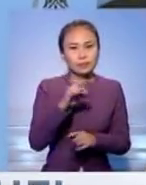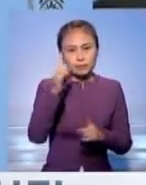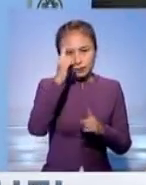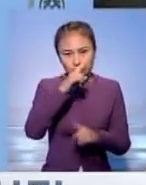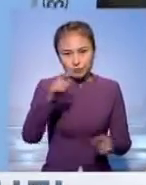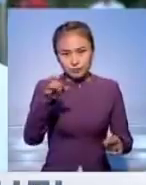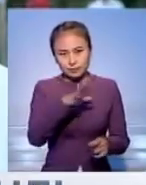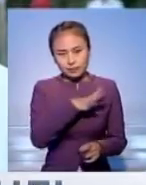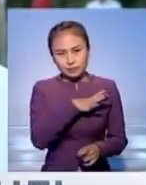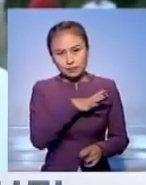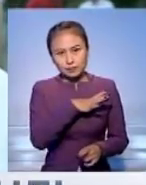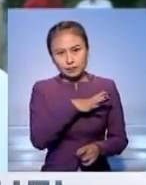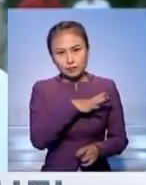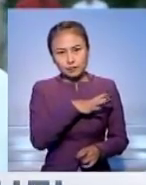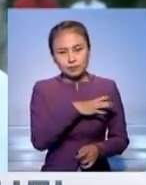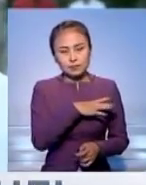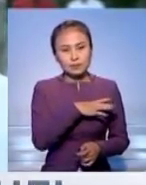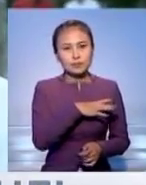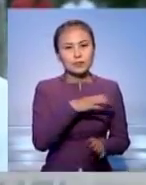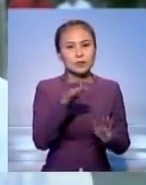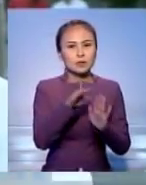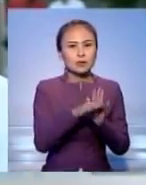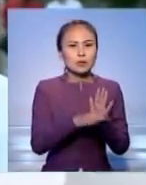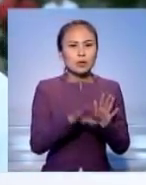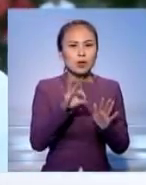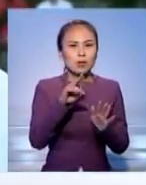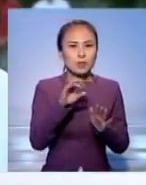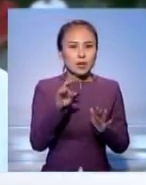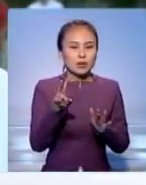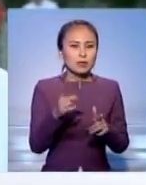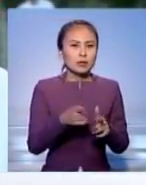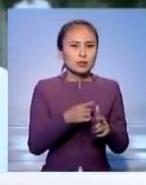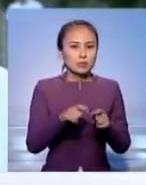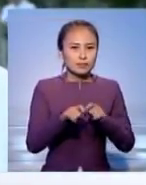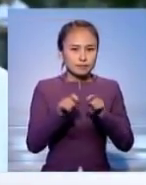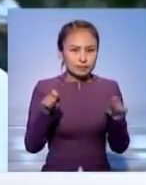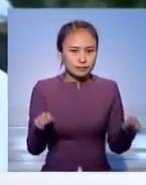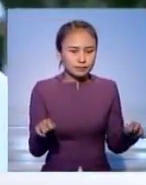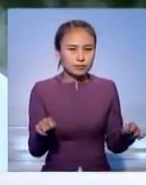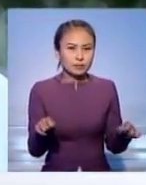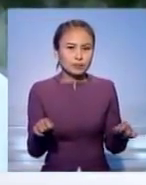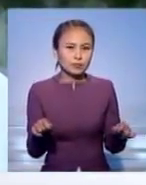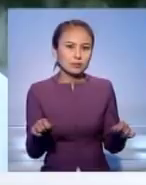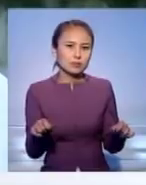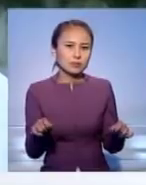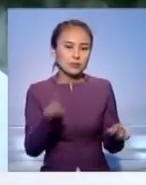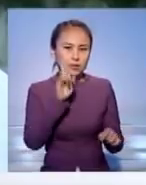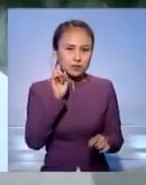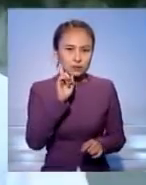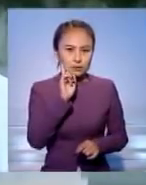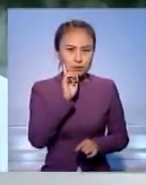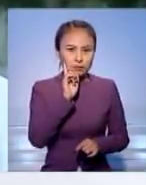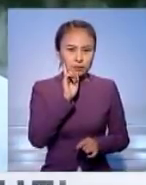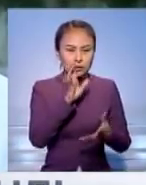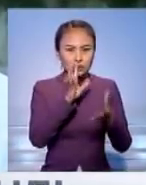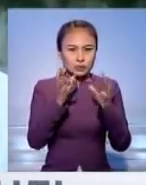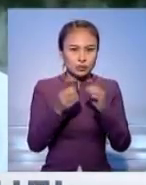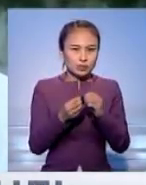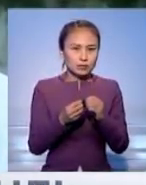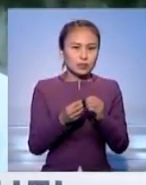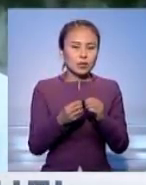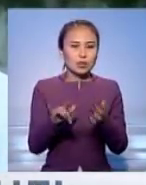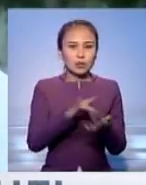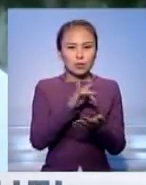берді. Open Consultation деген жобаны іске қостық. Бұл жобаның мақсаты жастар, жалпы